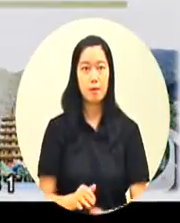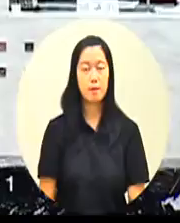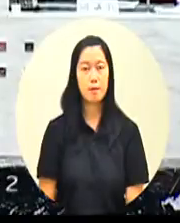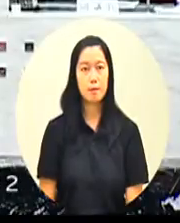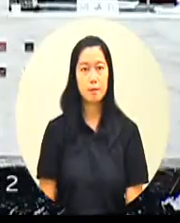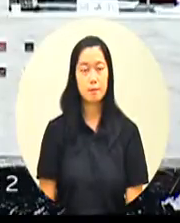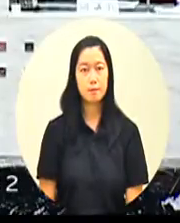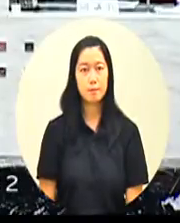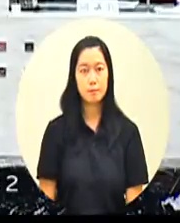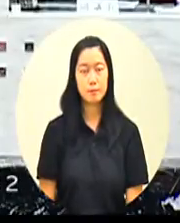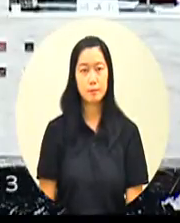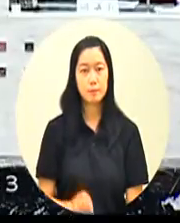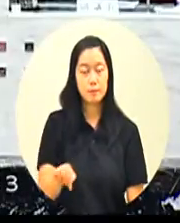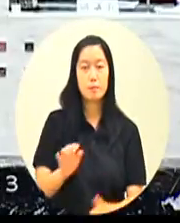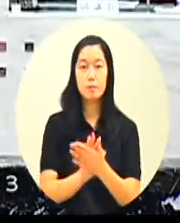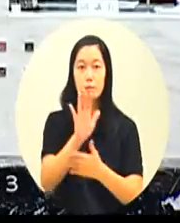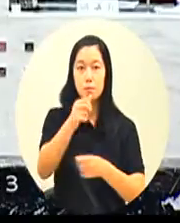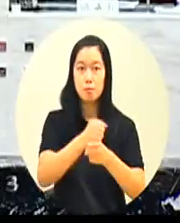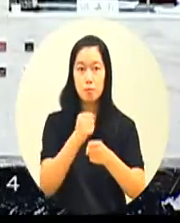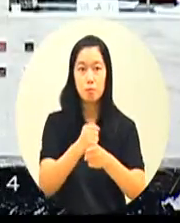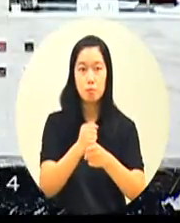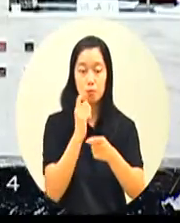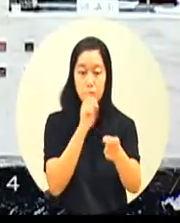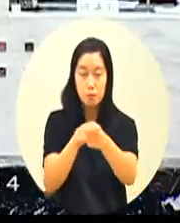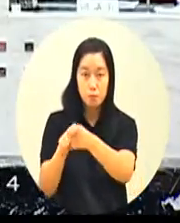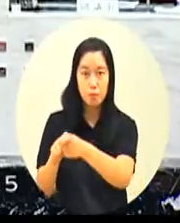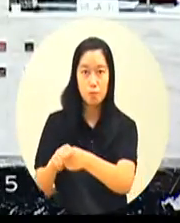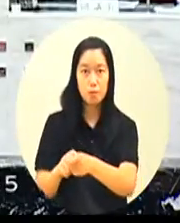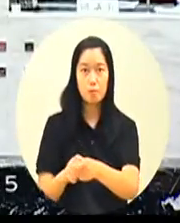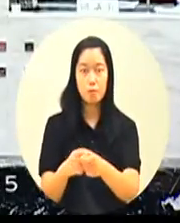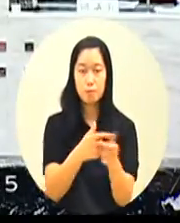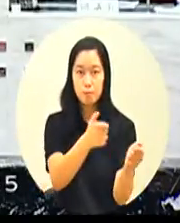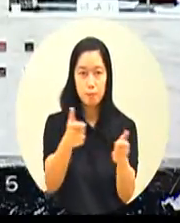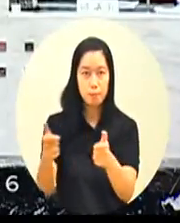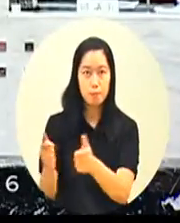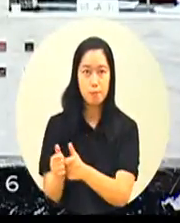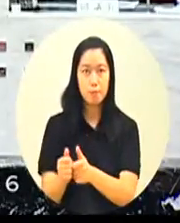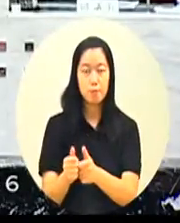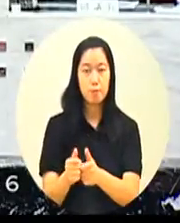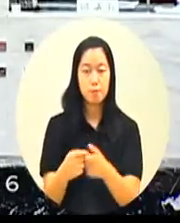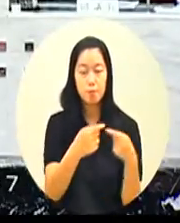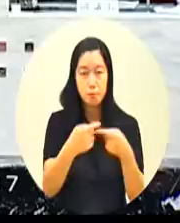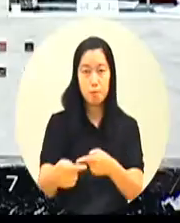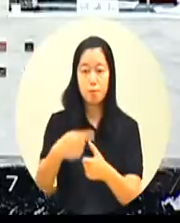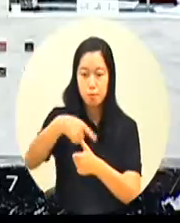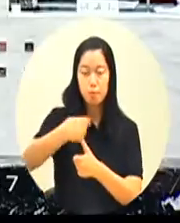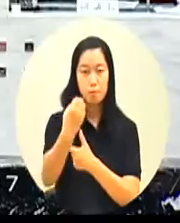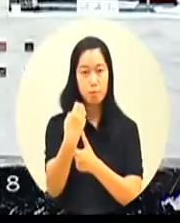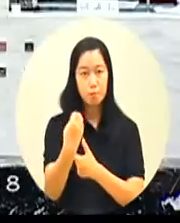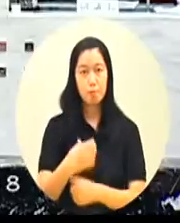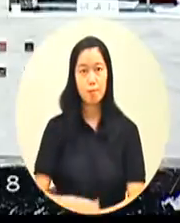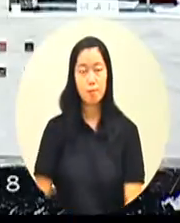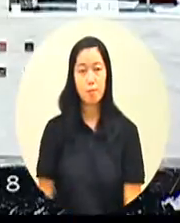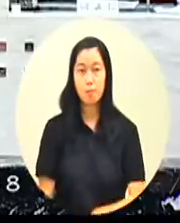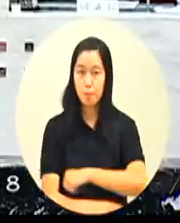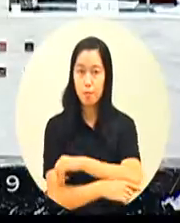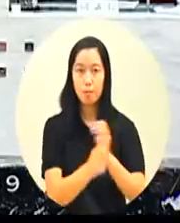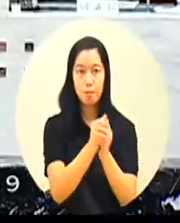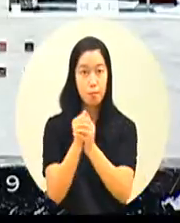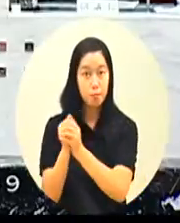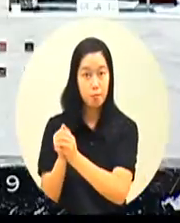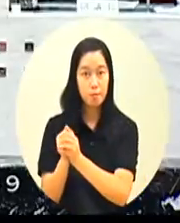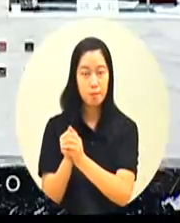的工作及未来施政重点哈。那敬请各位议员、理事先生继续给予指教。最后祝福大